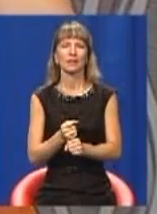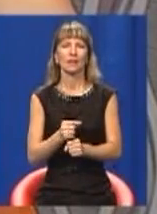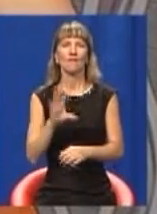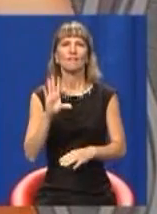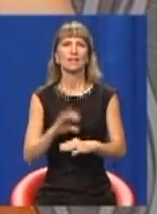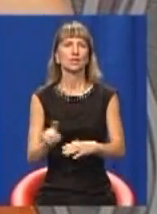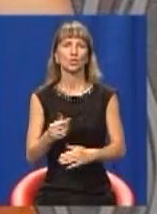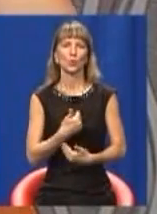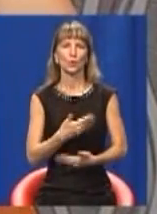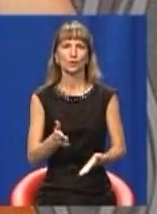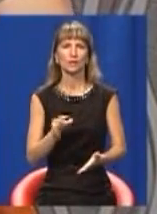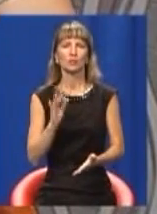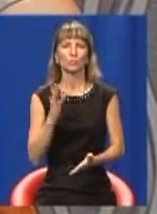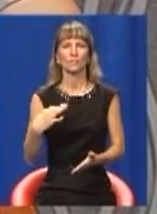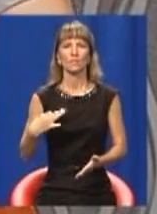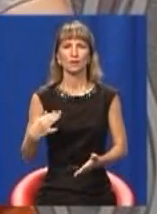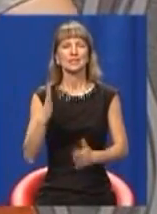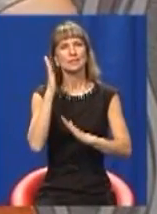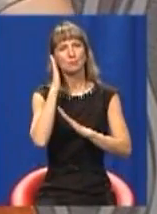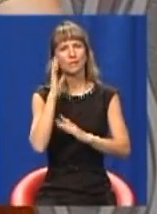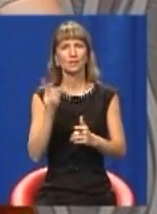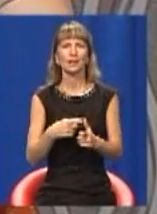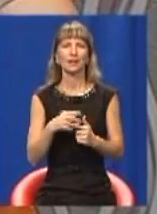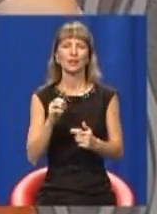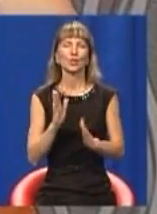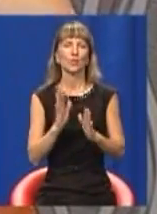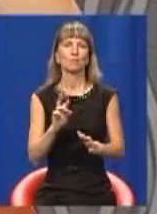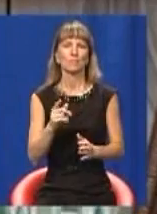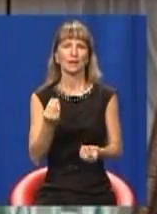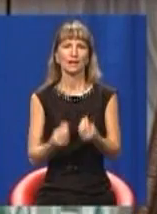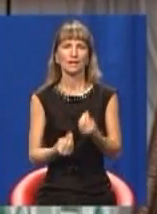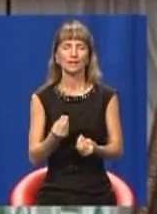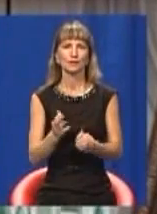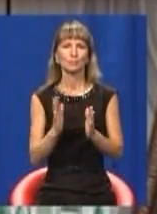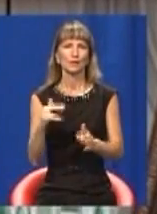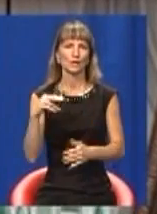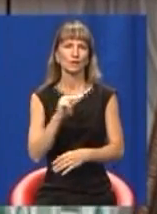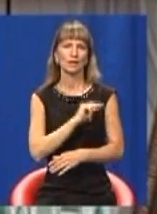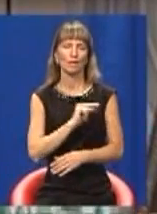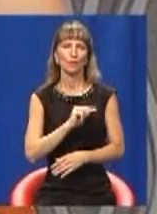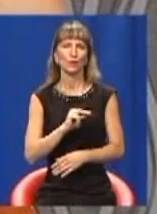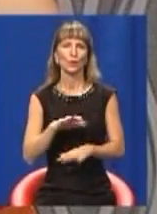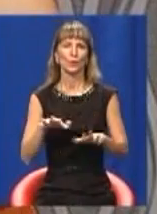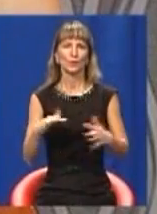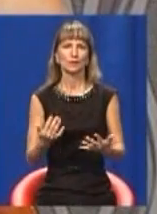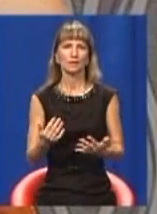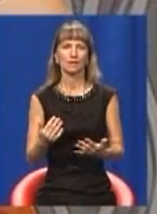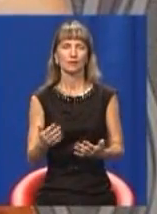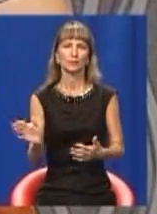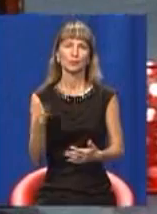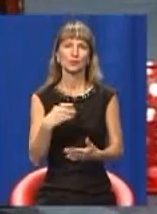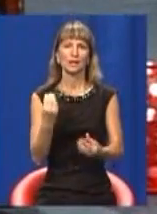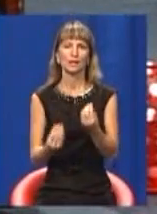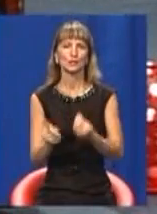що завгодно, і насправді їй буде байдуже. Спиш ти, не спиш, пішли гратися. Спиш, не спиш, прийшов з роботи, дуже там втомився, пішли